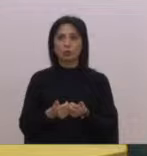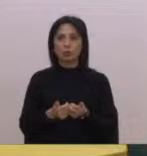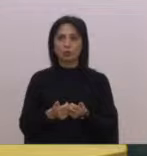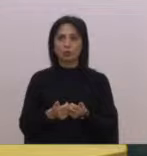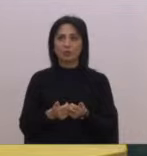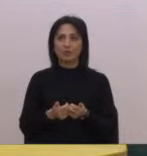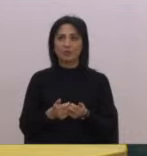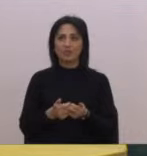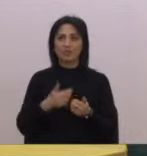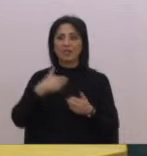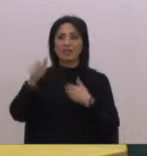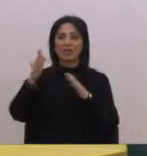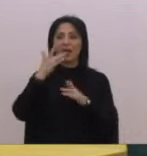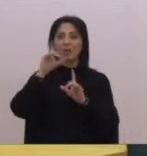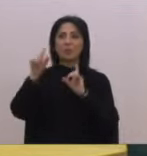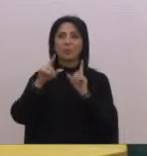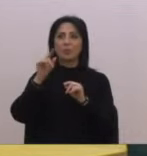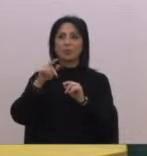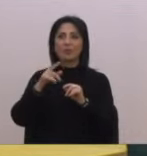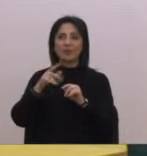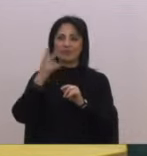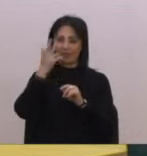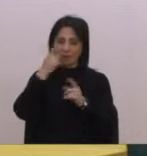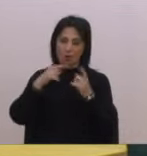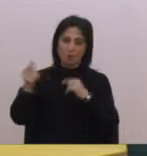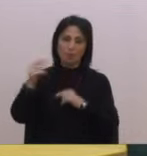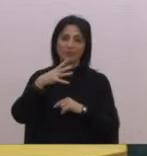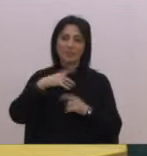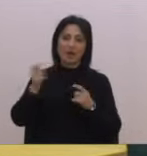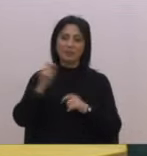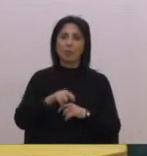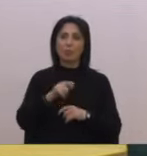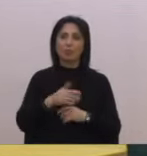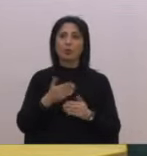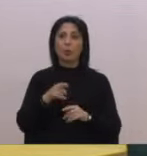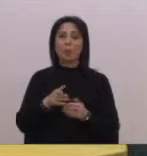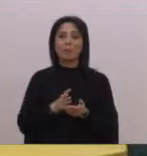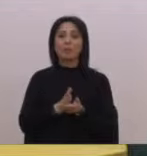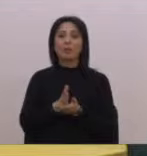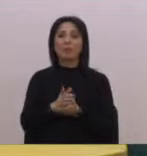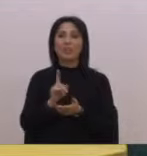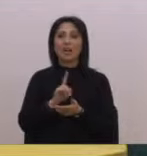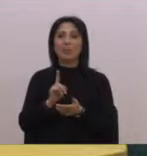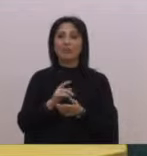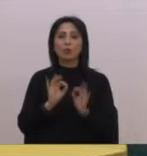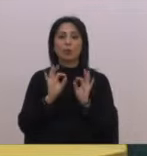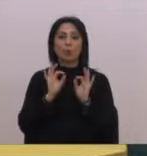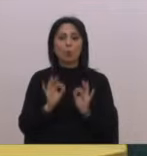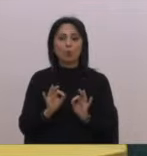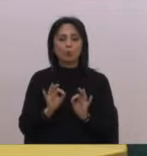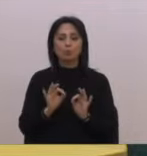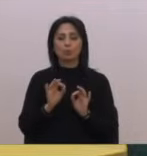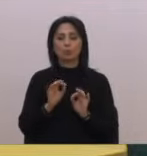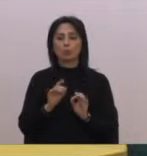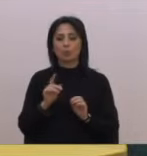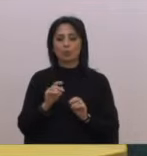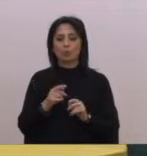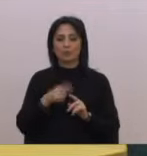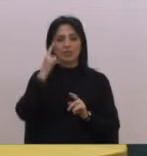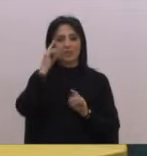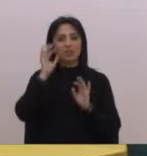შეუწყოთ წასული მიგრანტების რეინტეგრაციას საქართველოში დაბრუნებას და თუ ამ მიმართულებით რაიმე კონსტრუქციული და